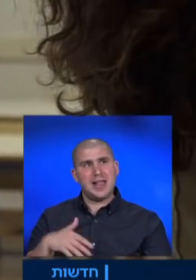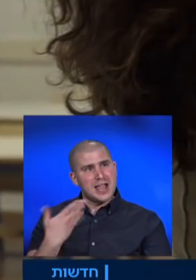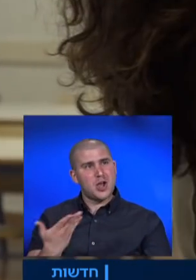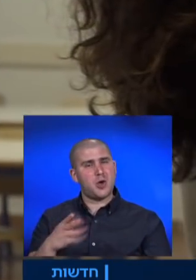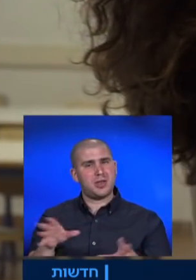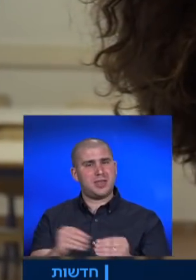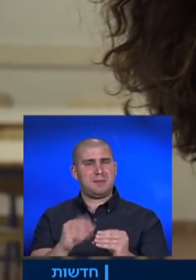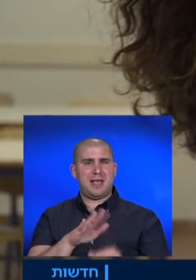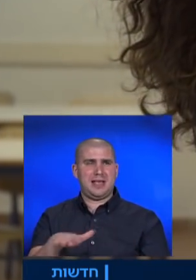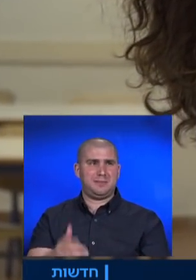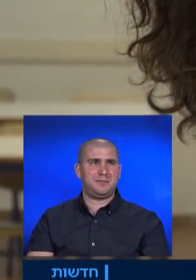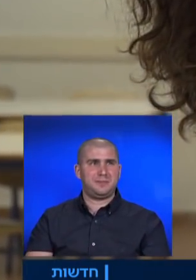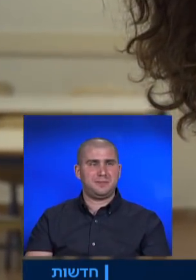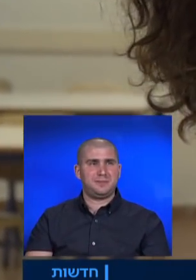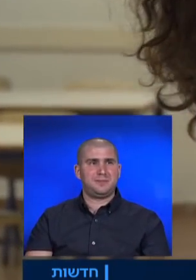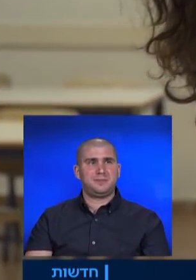הילדים.